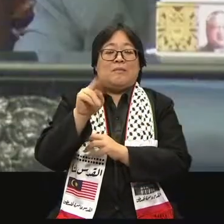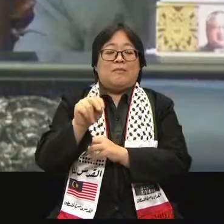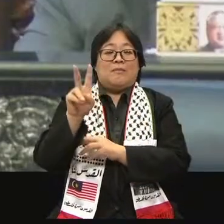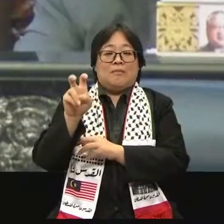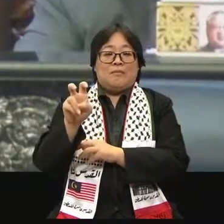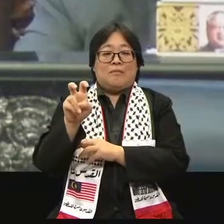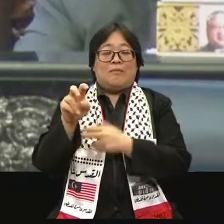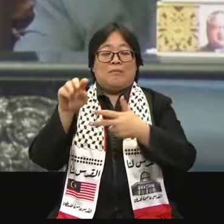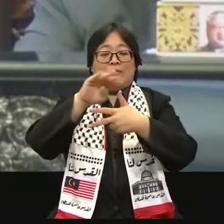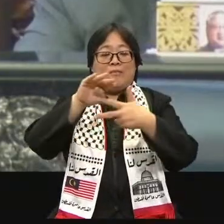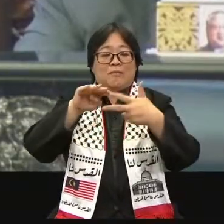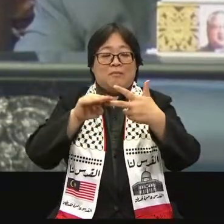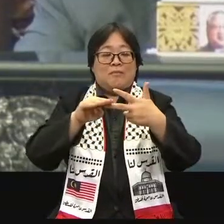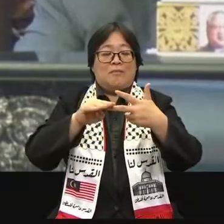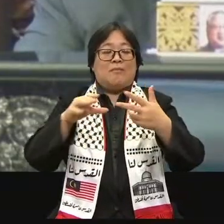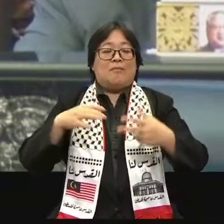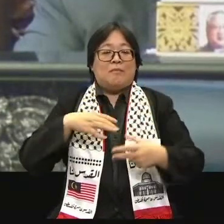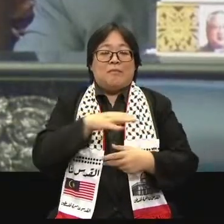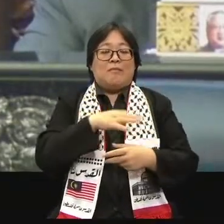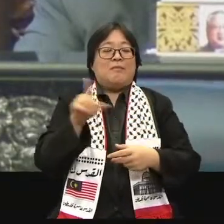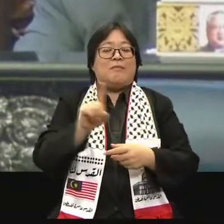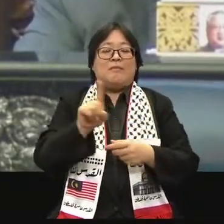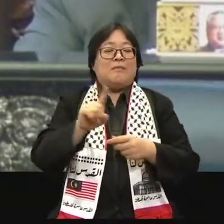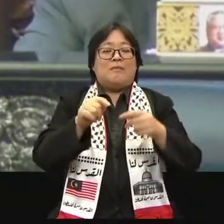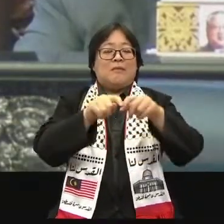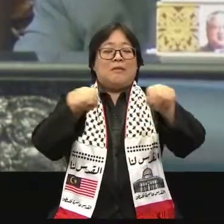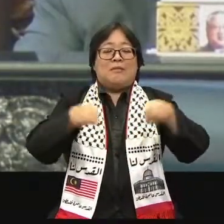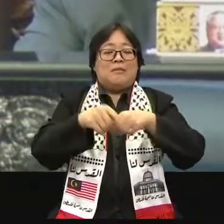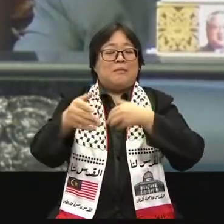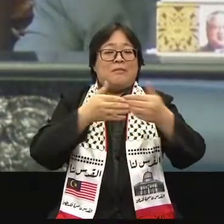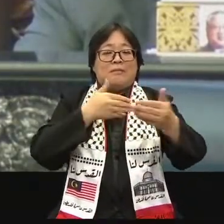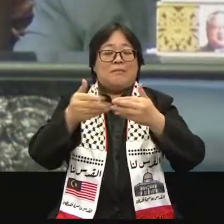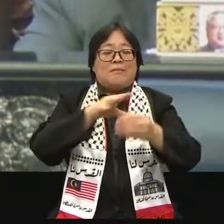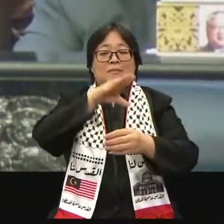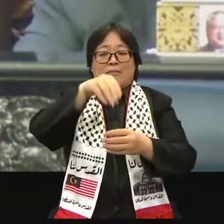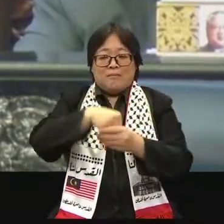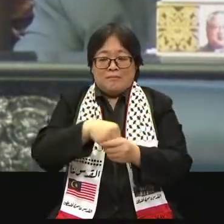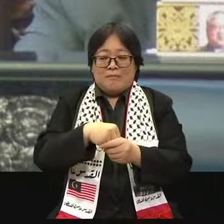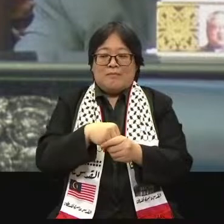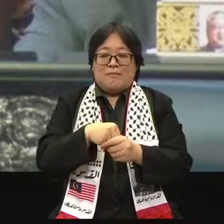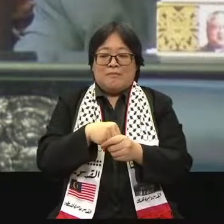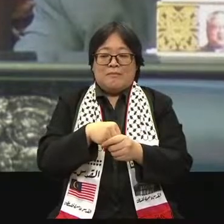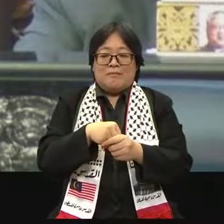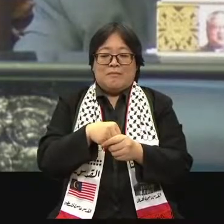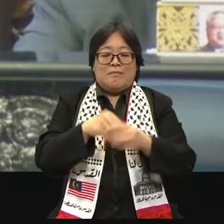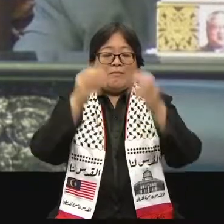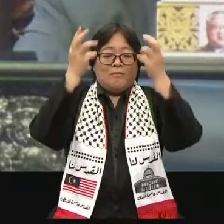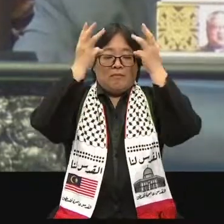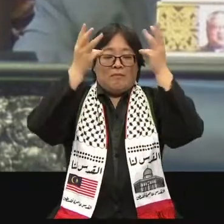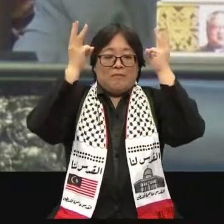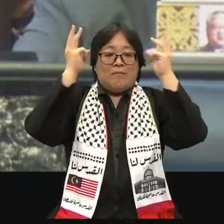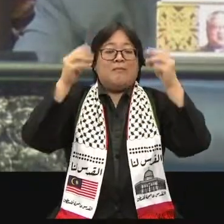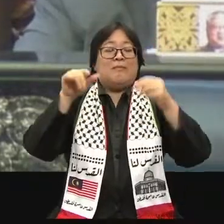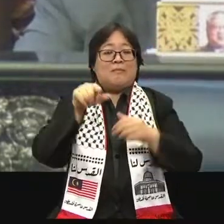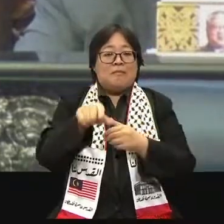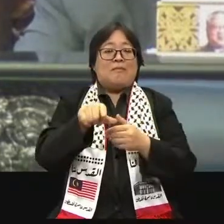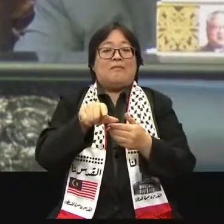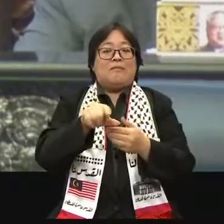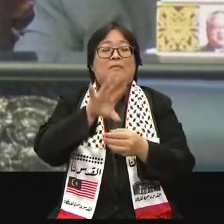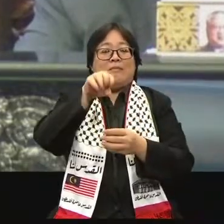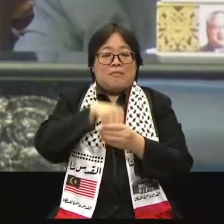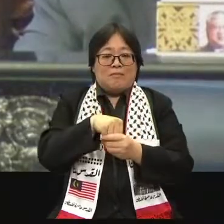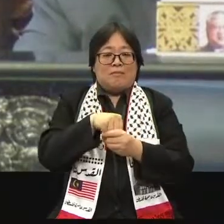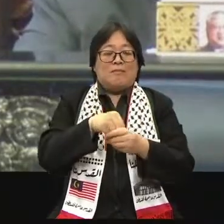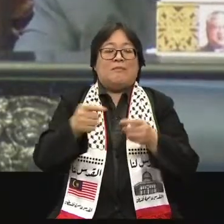the comit mana-mana lokasi sekalipun termasuk di kawasan orang asli adalah termasuk